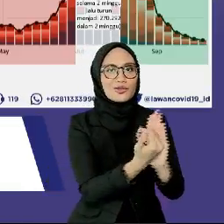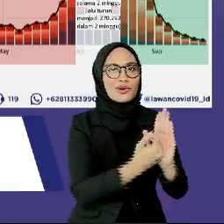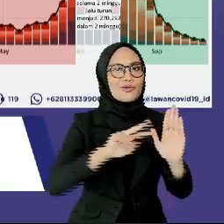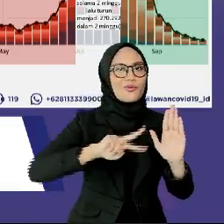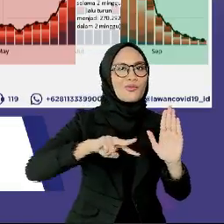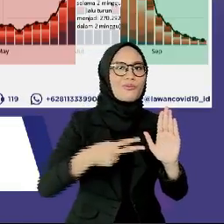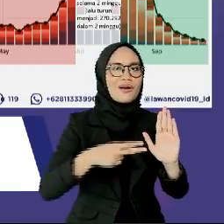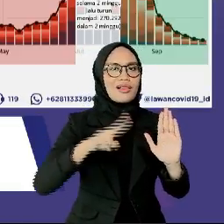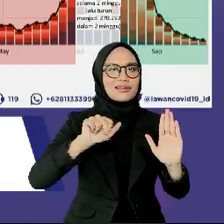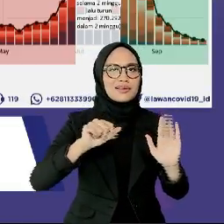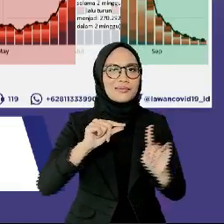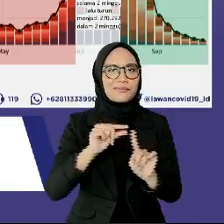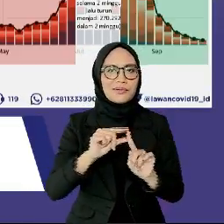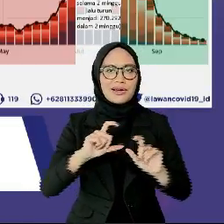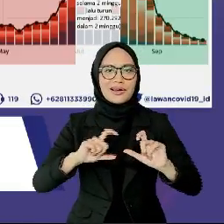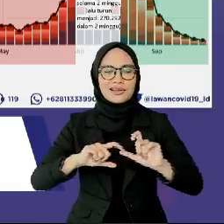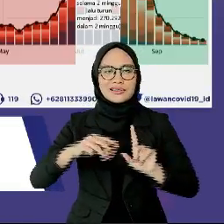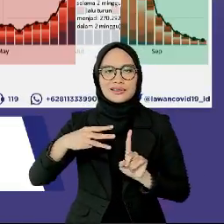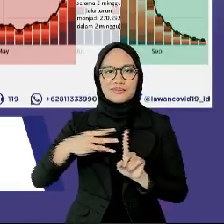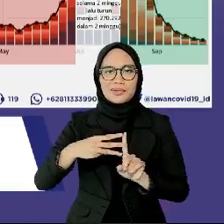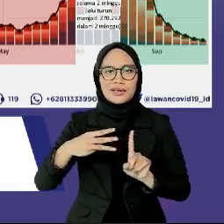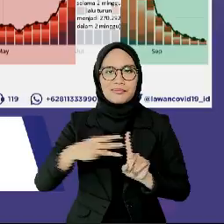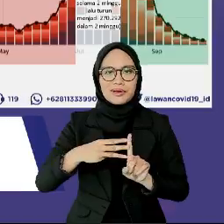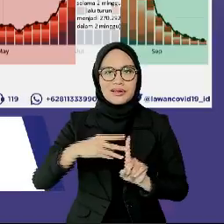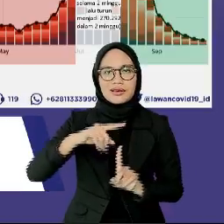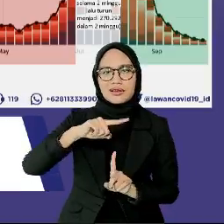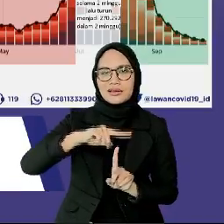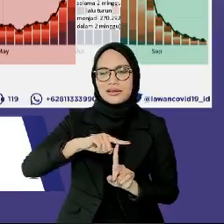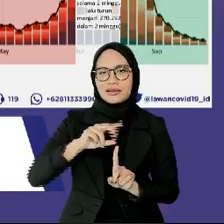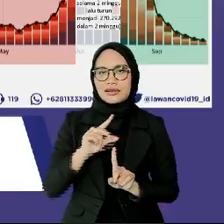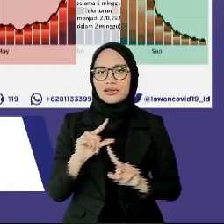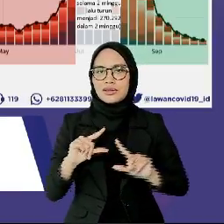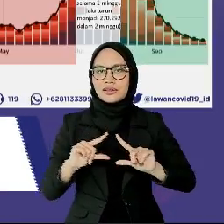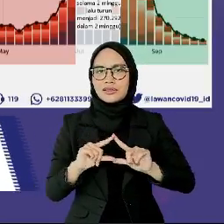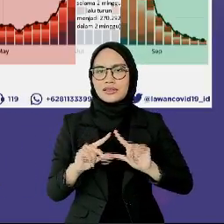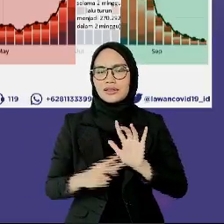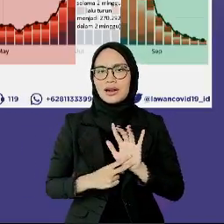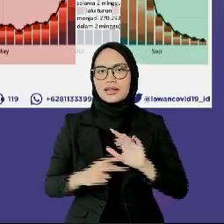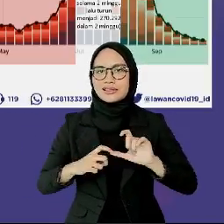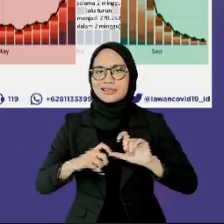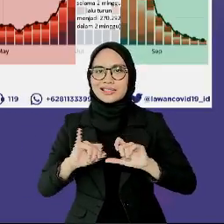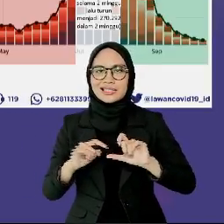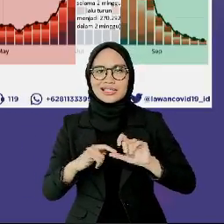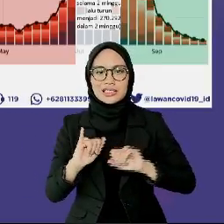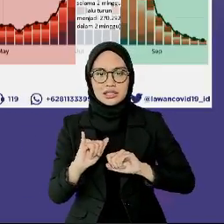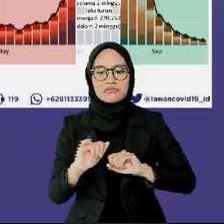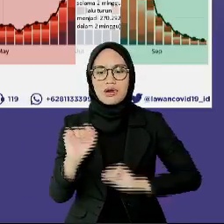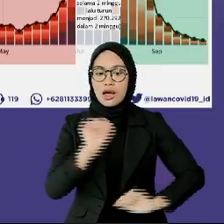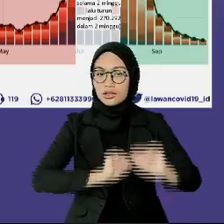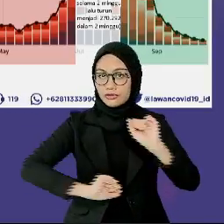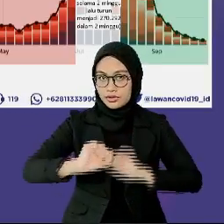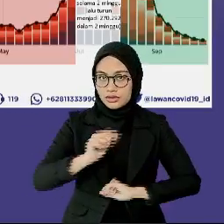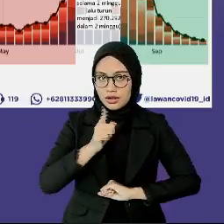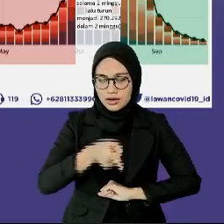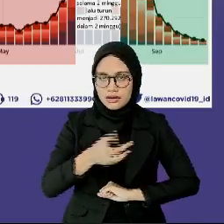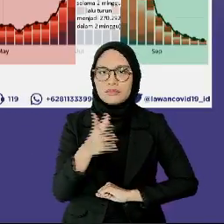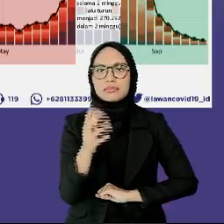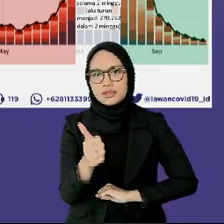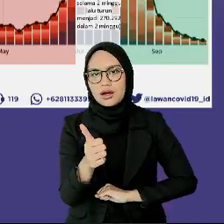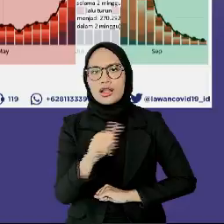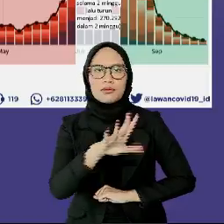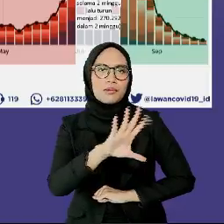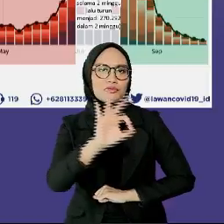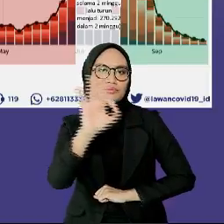14 minggu, dengan memperbolehkan kegiatan masyarakat dengan maksimal kapasitas 50%.